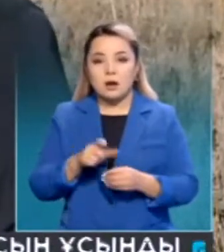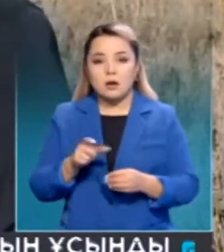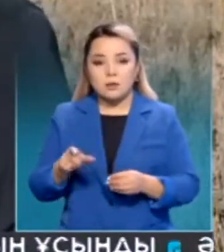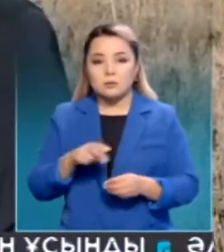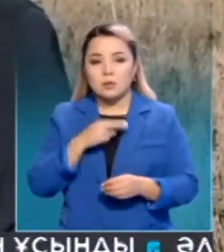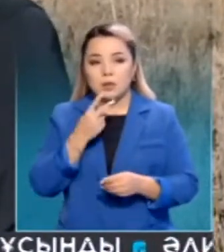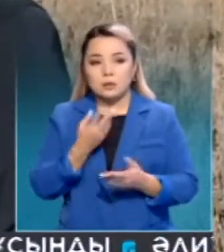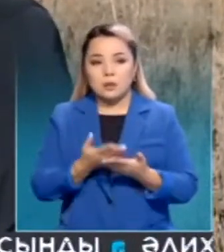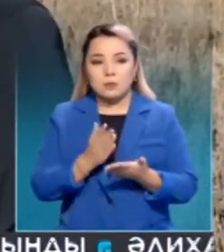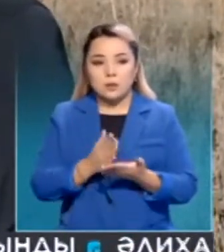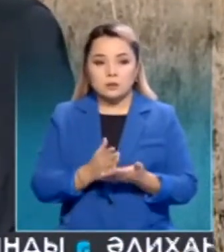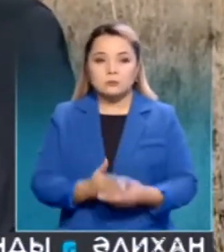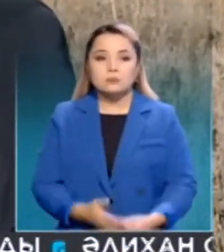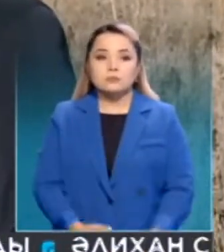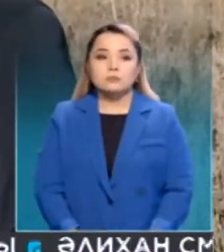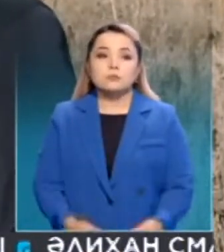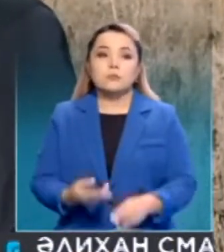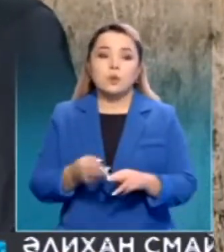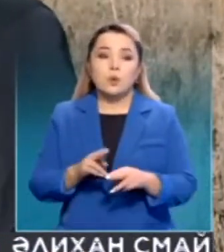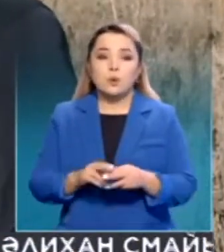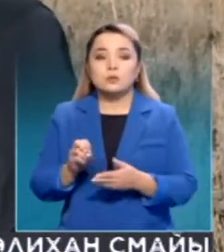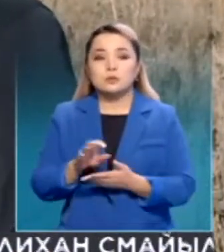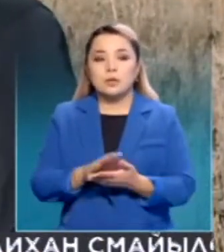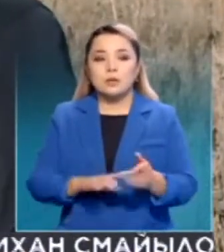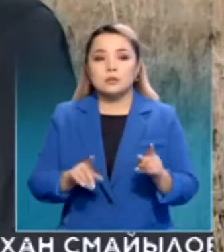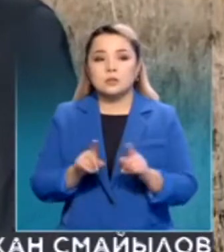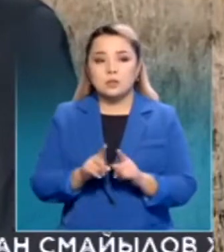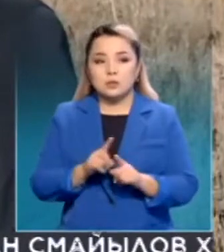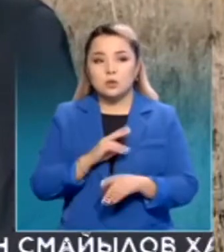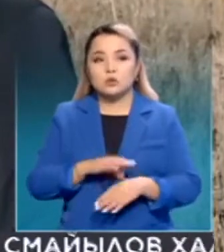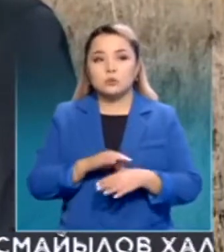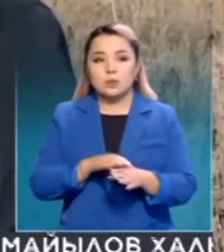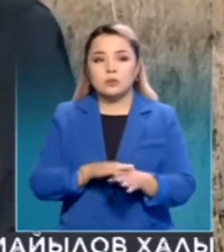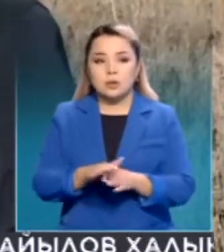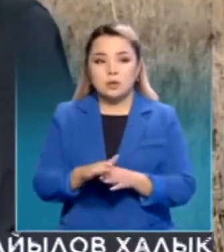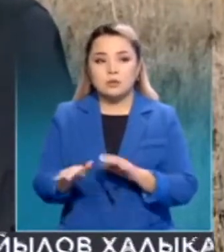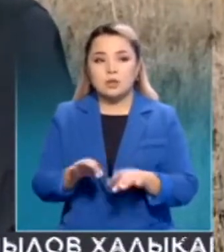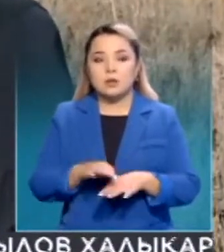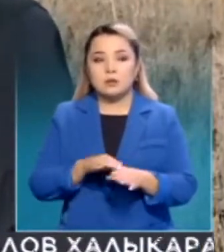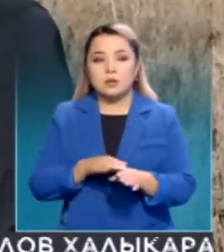тоқтатып отырған жоқ. Осыған ары қарай да жұмыстанып шаралар алатын боламыз.